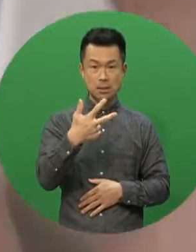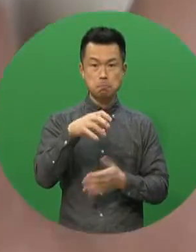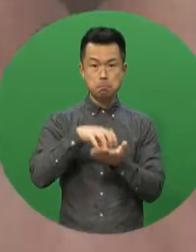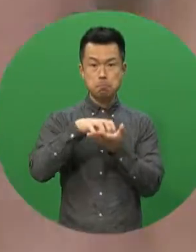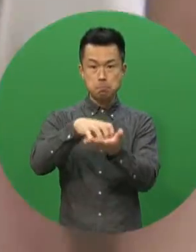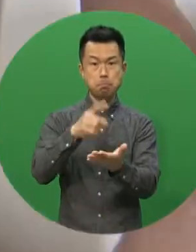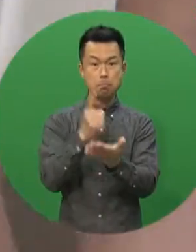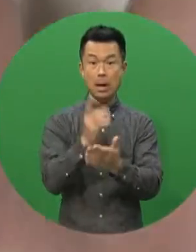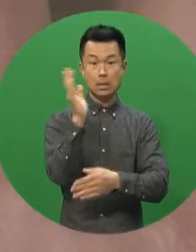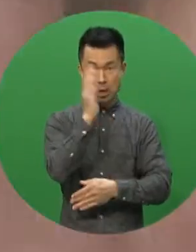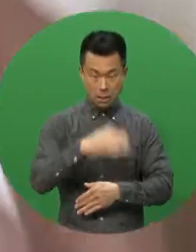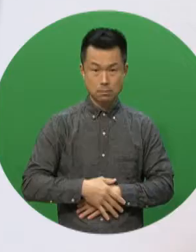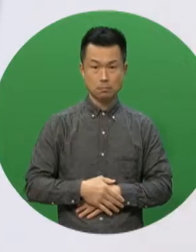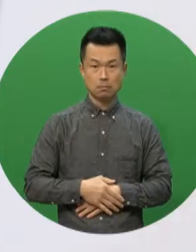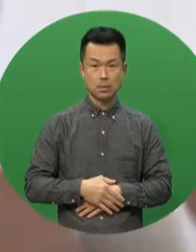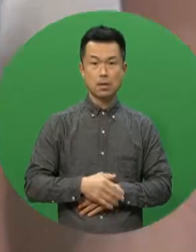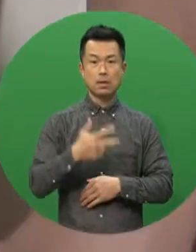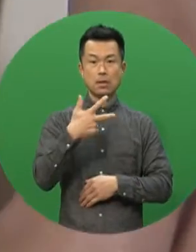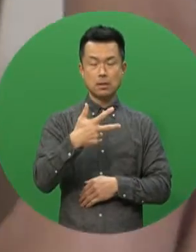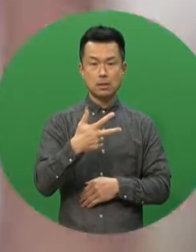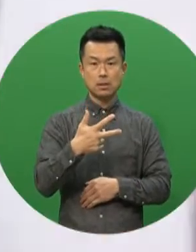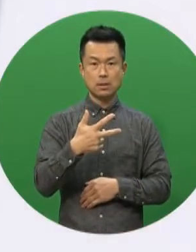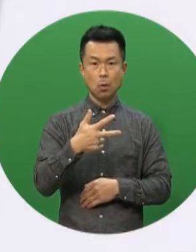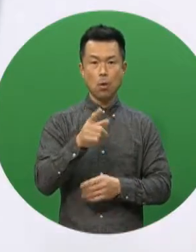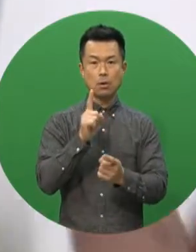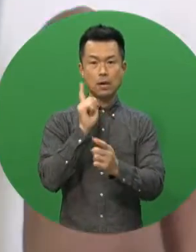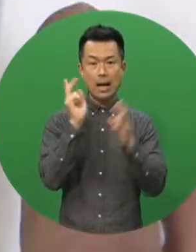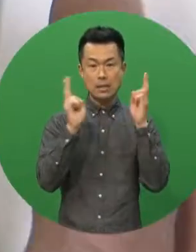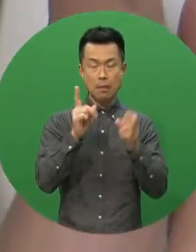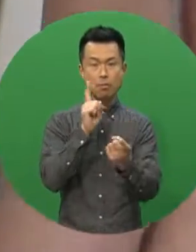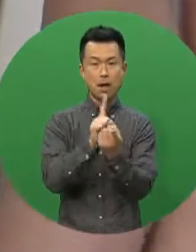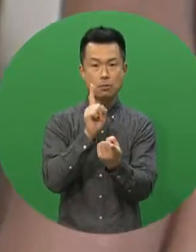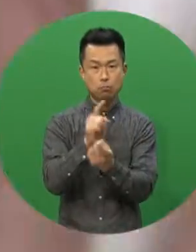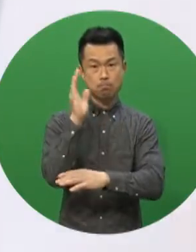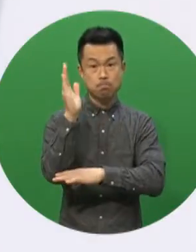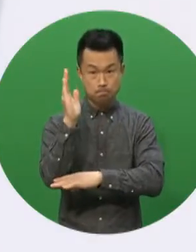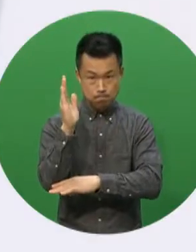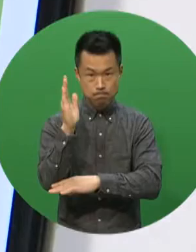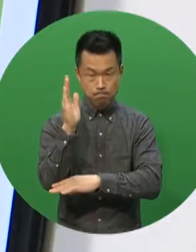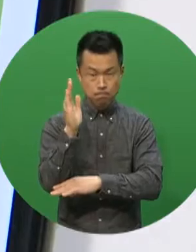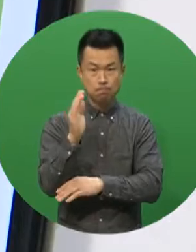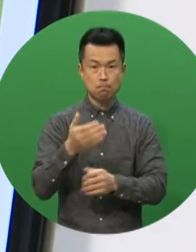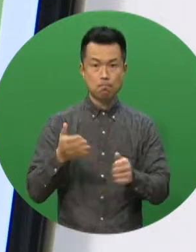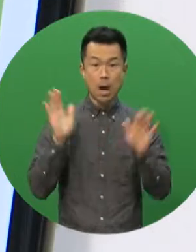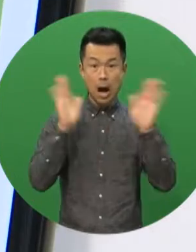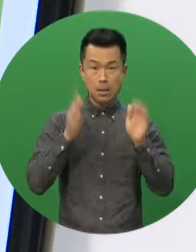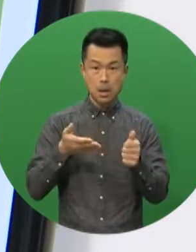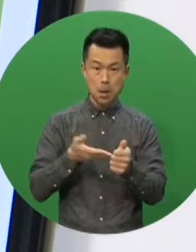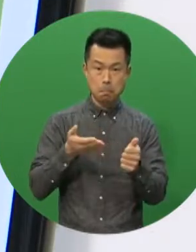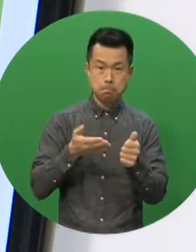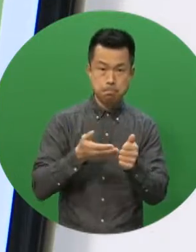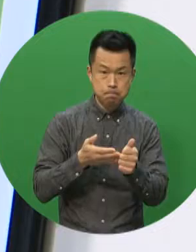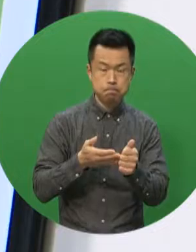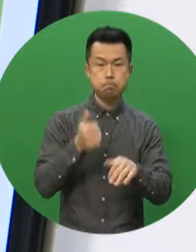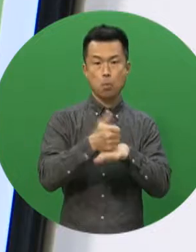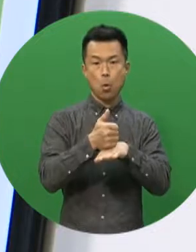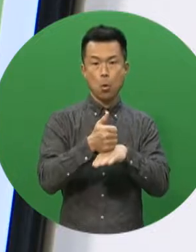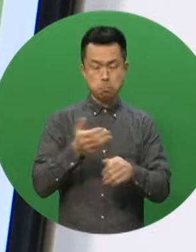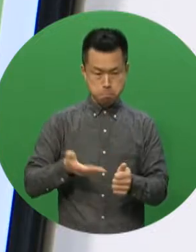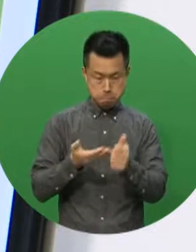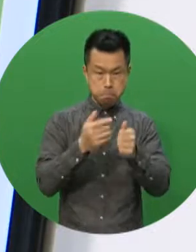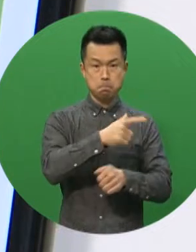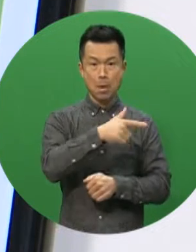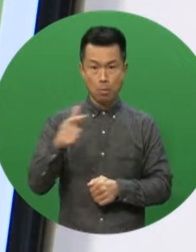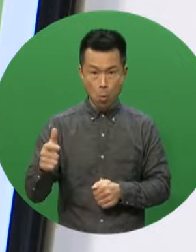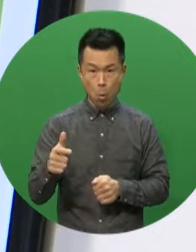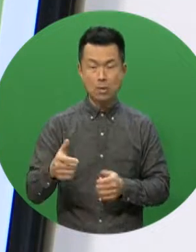表彰の他にも、市内企業向けのセミナーやイクボスの育成など、様々なワークライフバランスの推進に関する